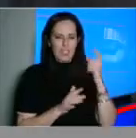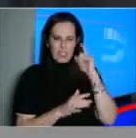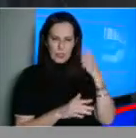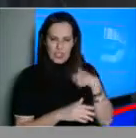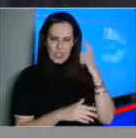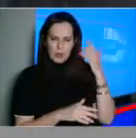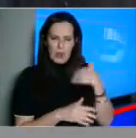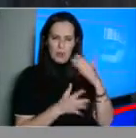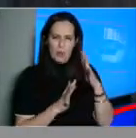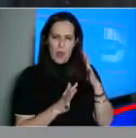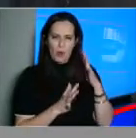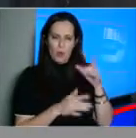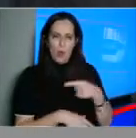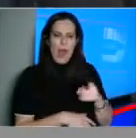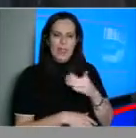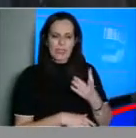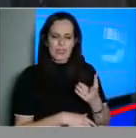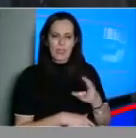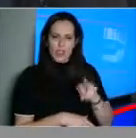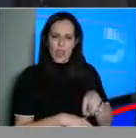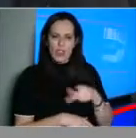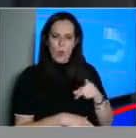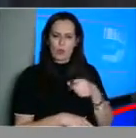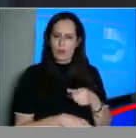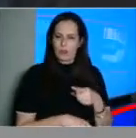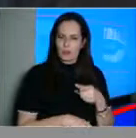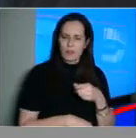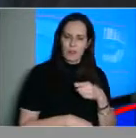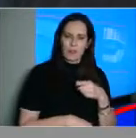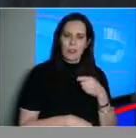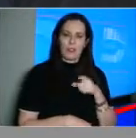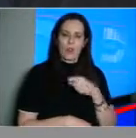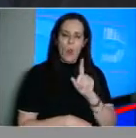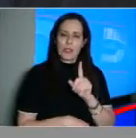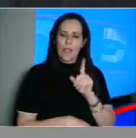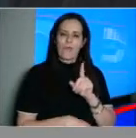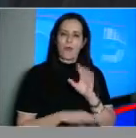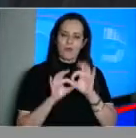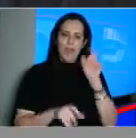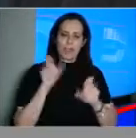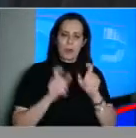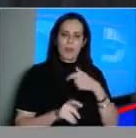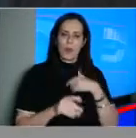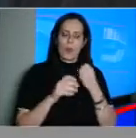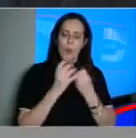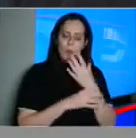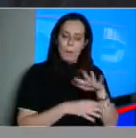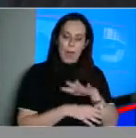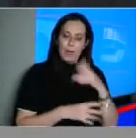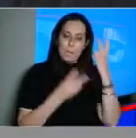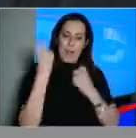זה נשמע לי מאוד וייזי. יש וייז. זה וייזי, אבל לטובת הציבור. אנחנו בונים מערכת